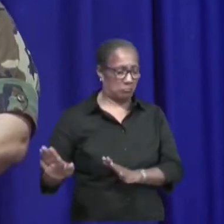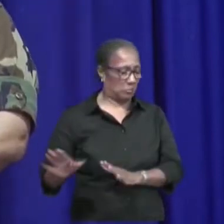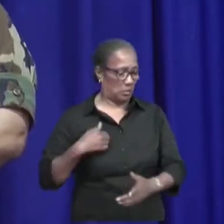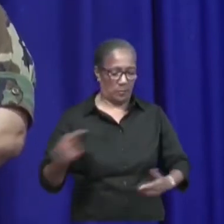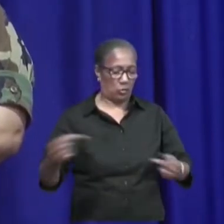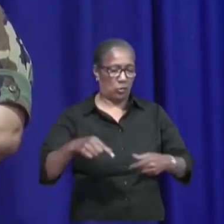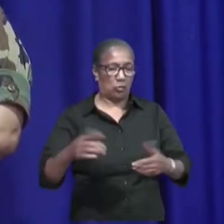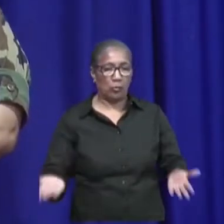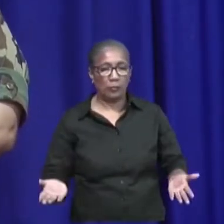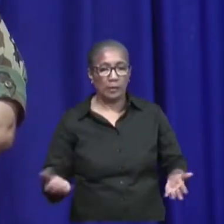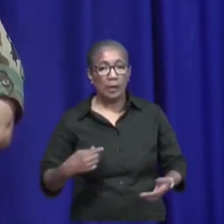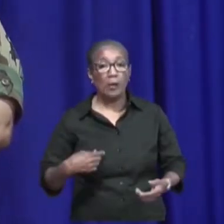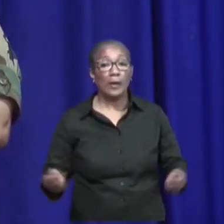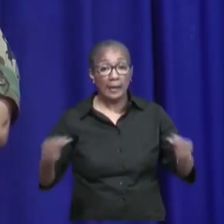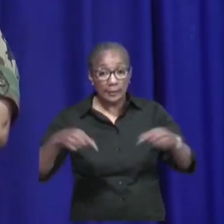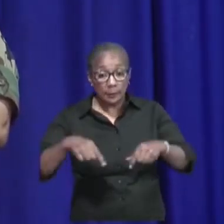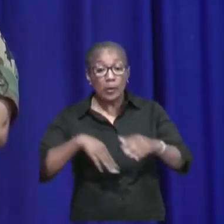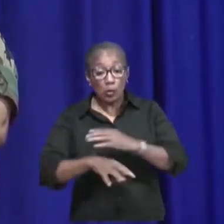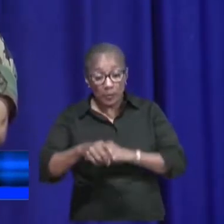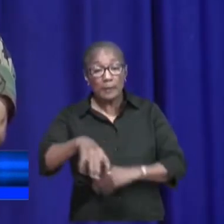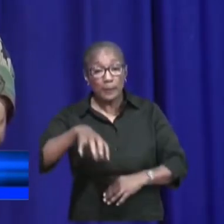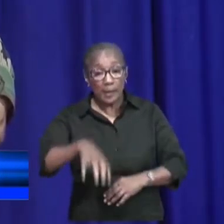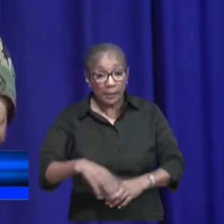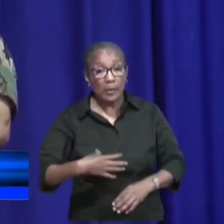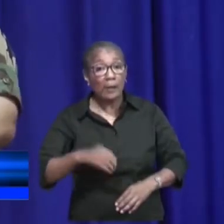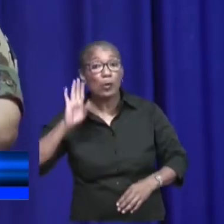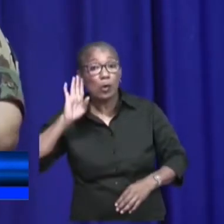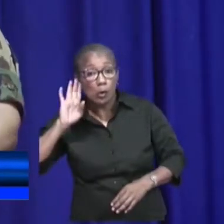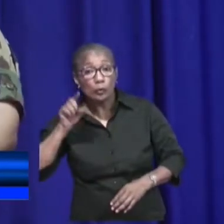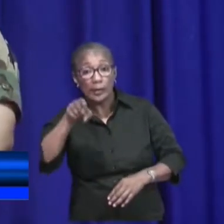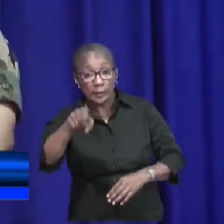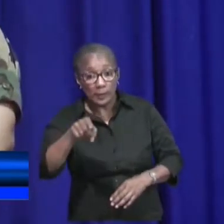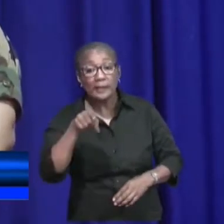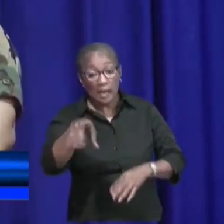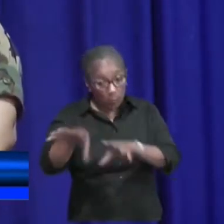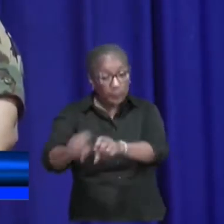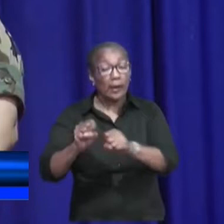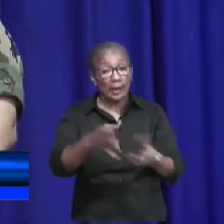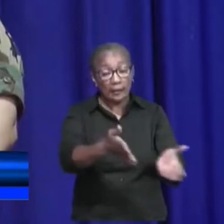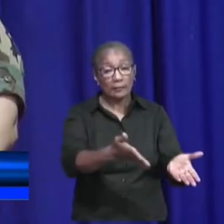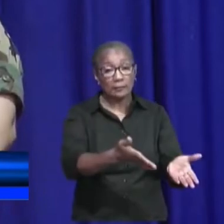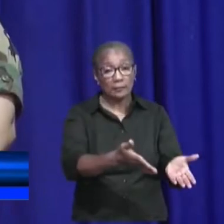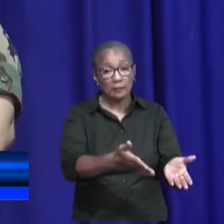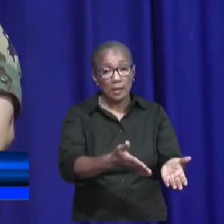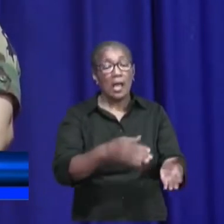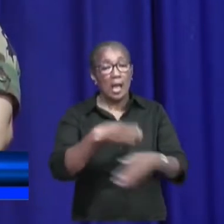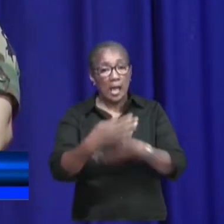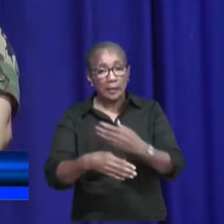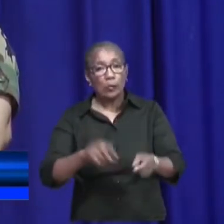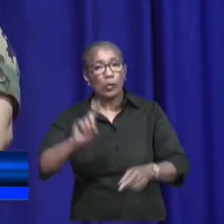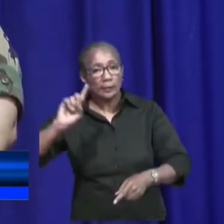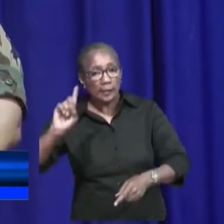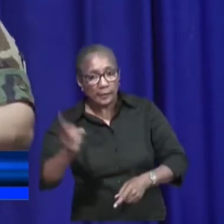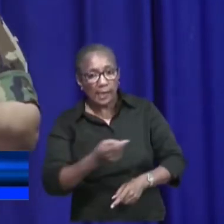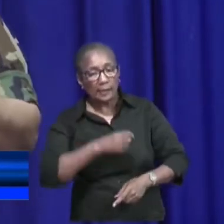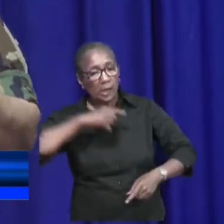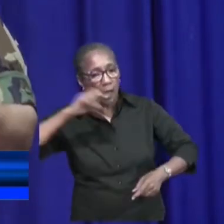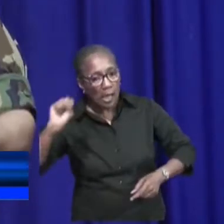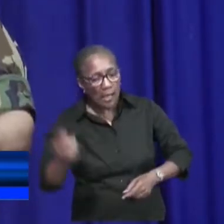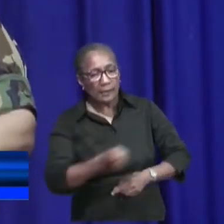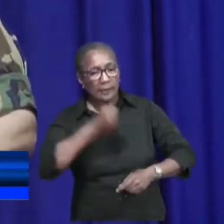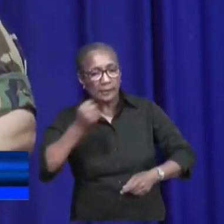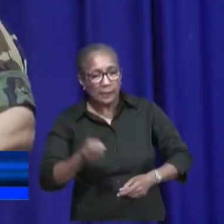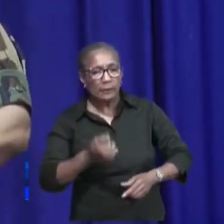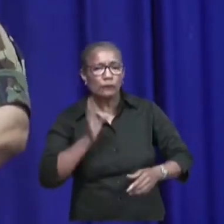toch midoro. Wel te doro na paramaribo en mierpd, dat wordt een tikkie. En dan wordt het daarna wordt er elke keer